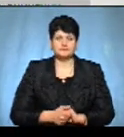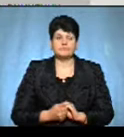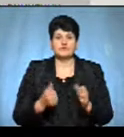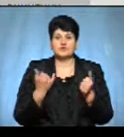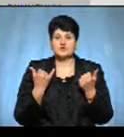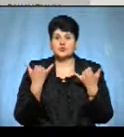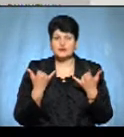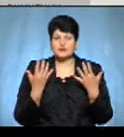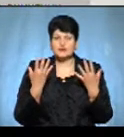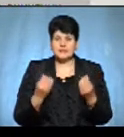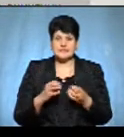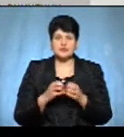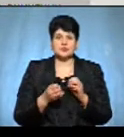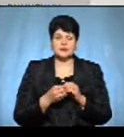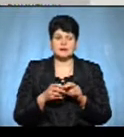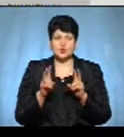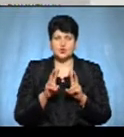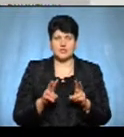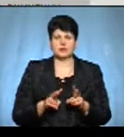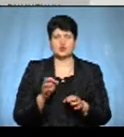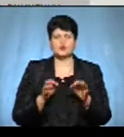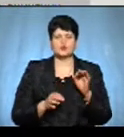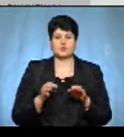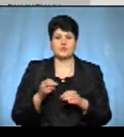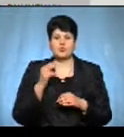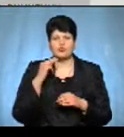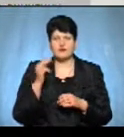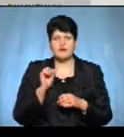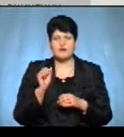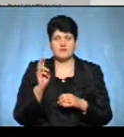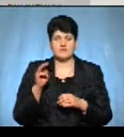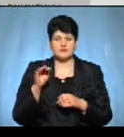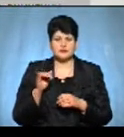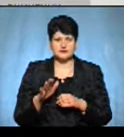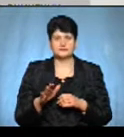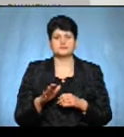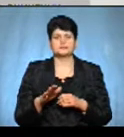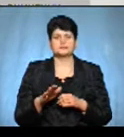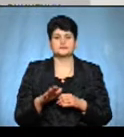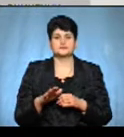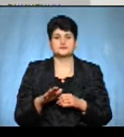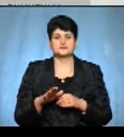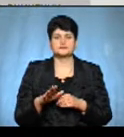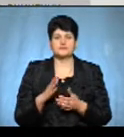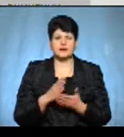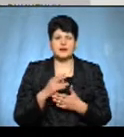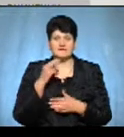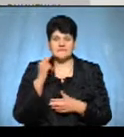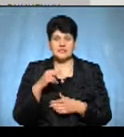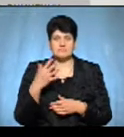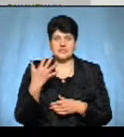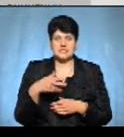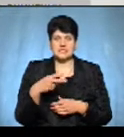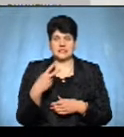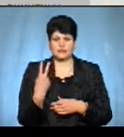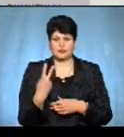На сьогоднішній день за результатами розглянутих судами обвинувальних актів визнано винними